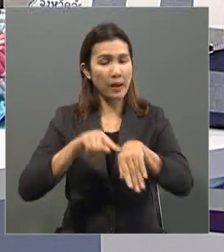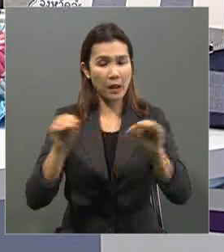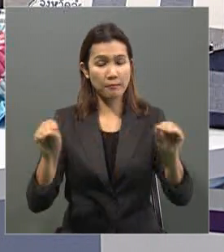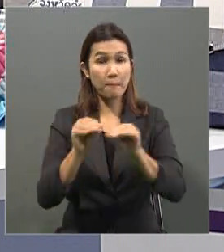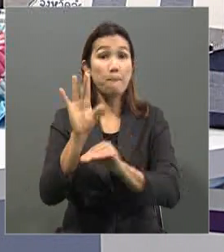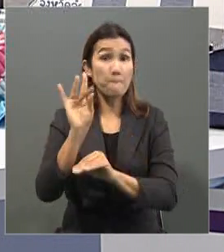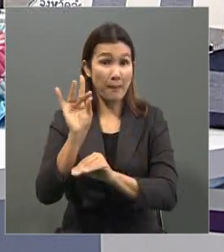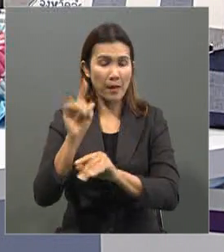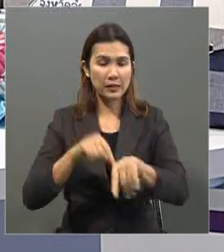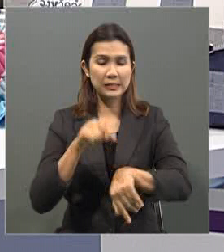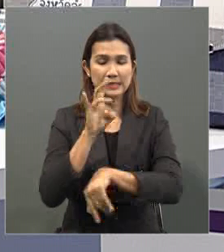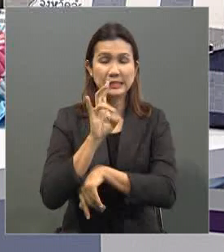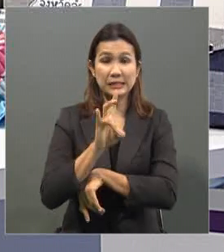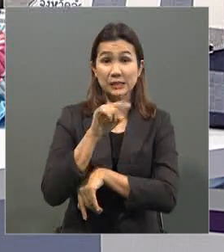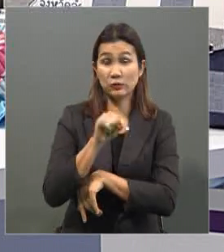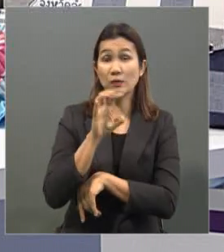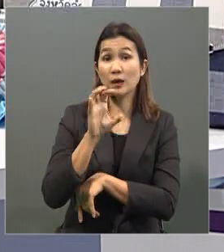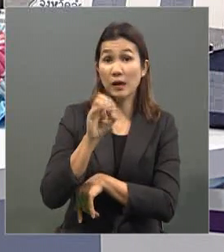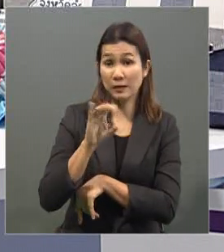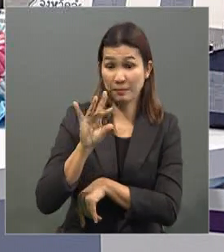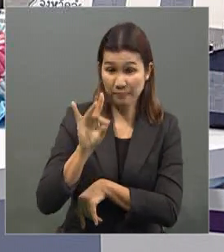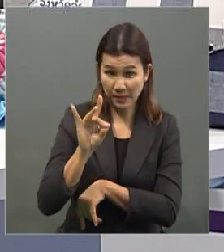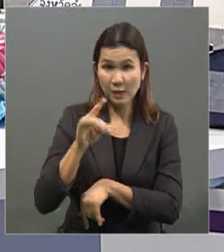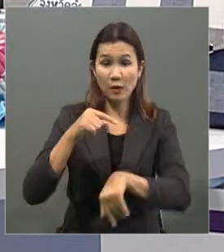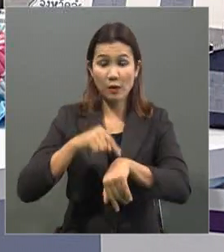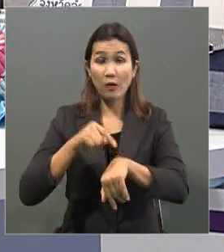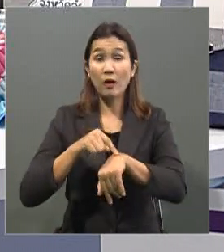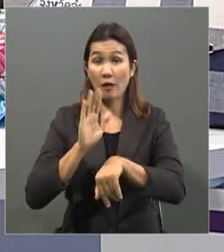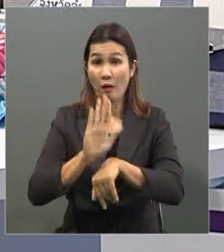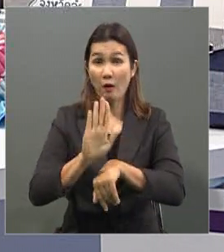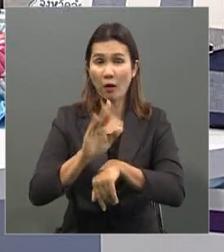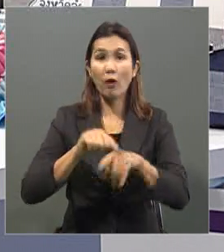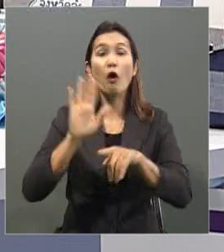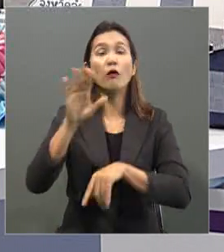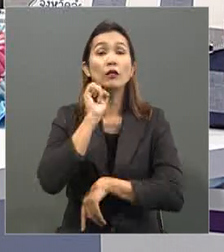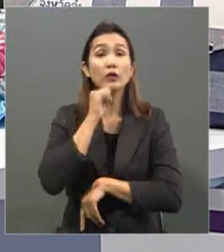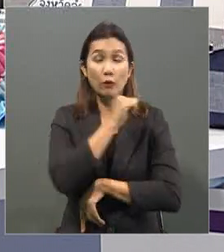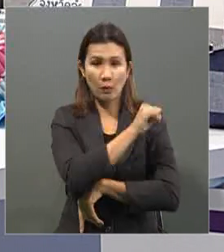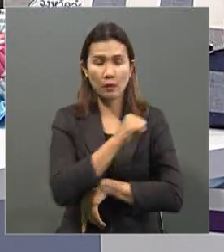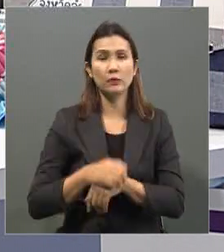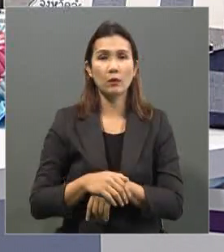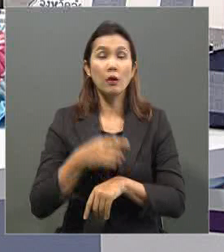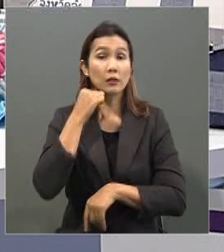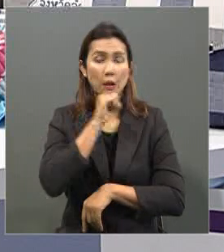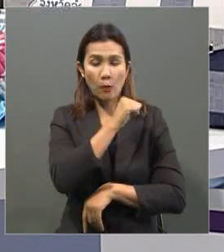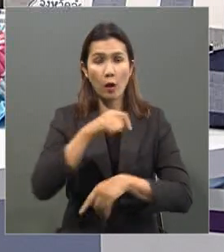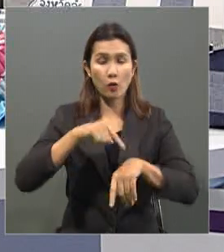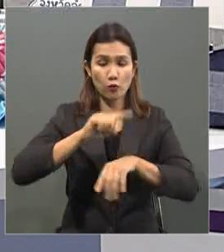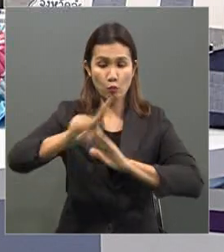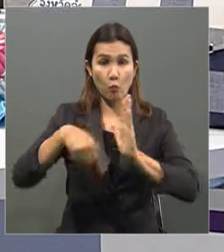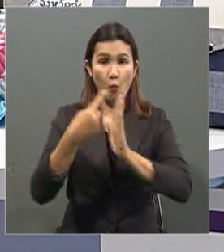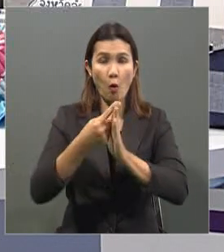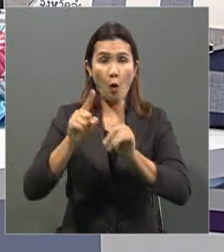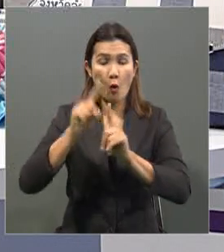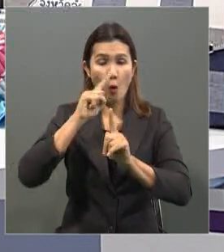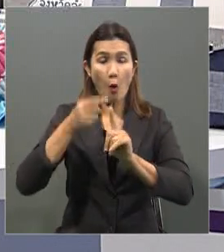นนะครับ7:5นตามเวลาท้องถิ่นของไต้หวันไต้หวันเนี่ยเร็วกว่าเรา 1ชมนะ